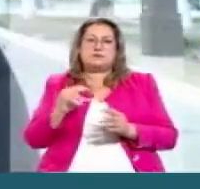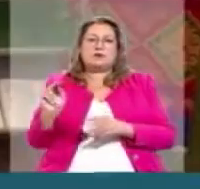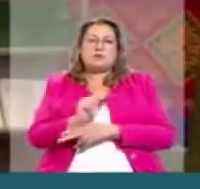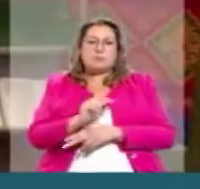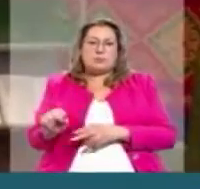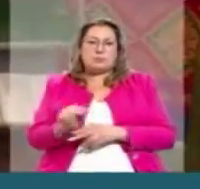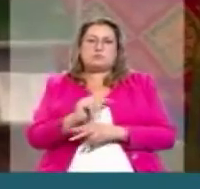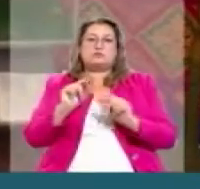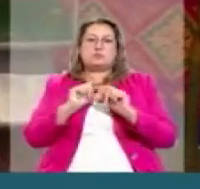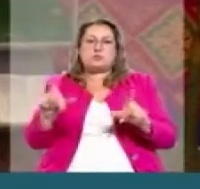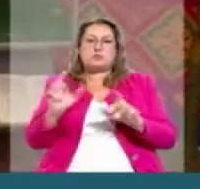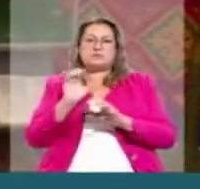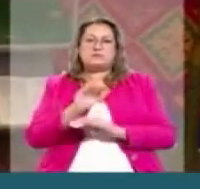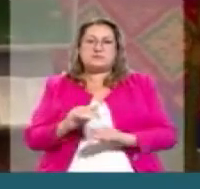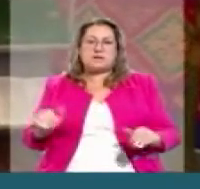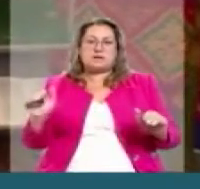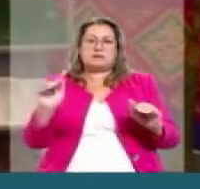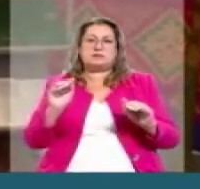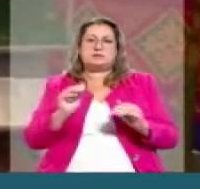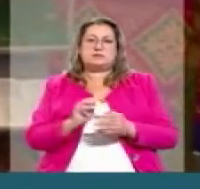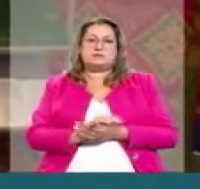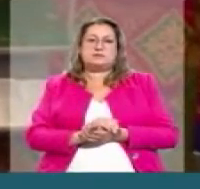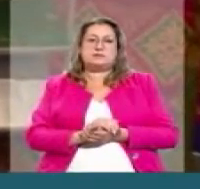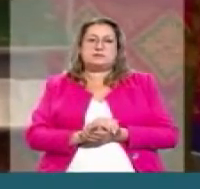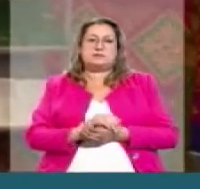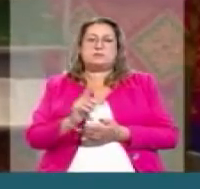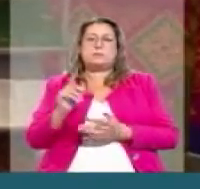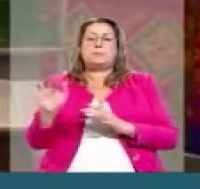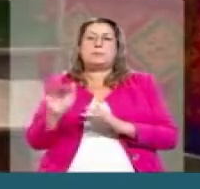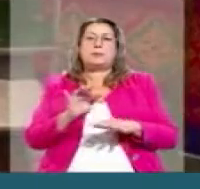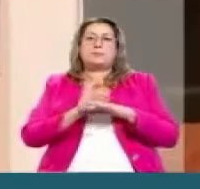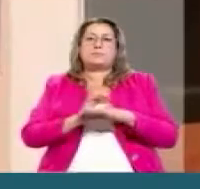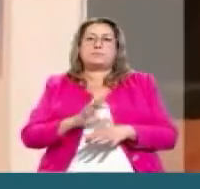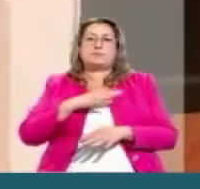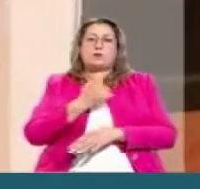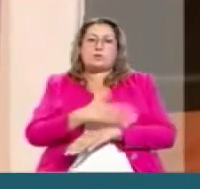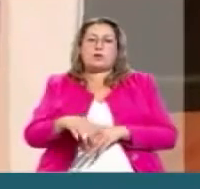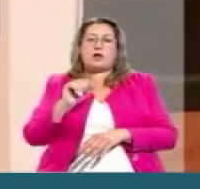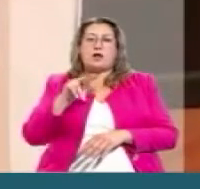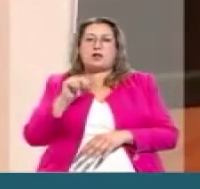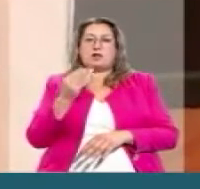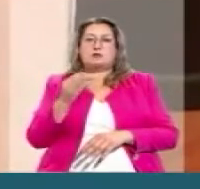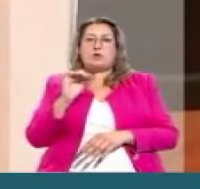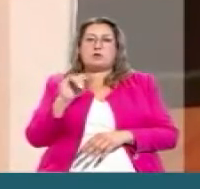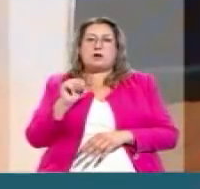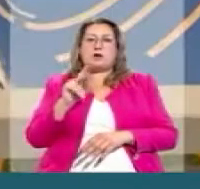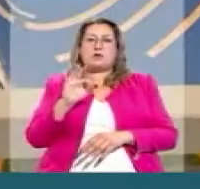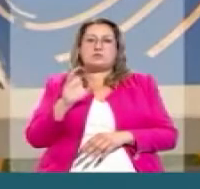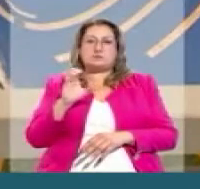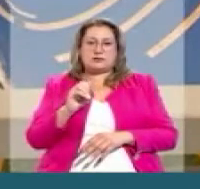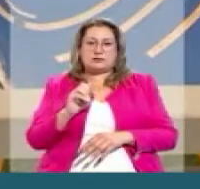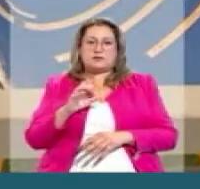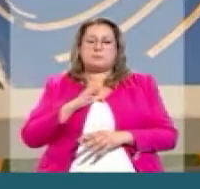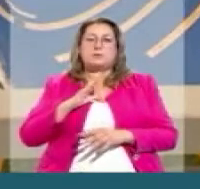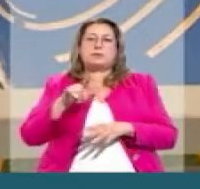бар мына жерде. Іс-шара Алаш ардақтысы атындағы көшеде өткендіктен Ахмет Байтұрсынұлының қайраткерлігімен қазақ әдебиетіне және ғылымын дамытуға қосқан қомақты үлесі жайлы